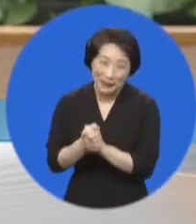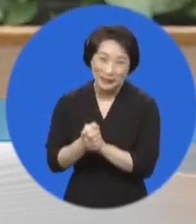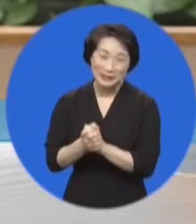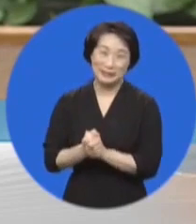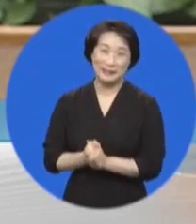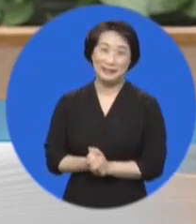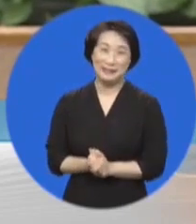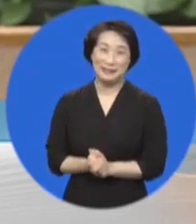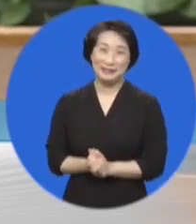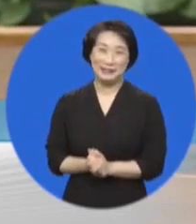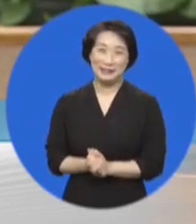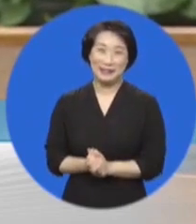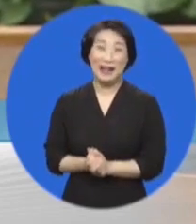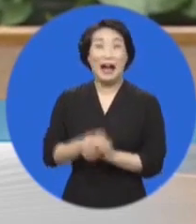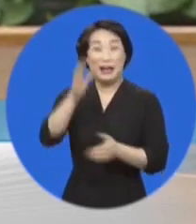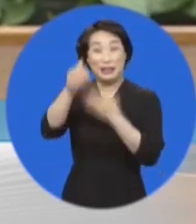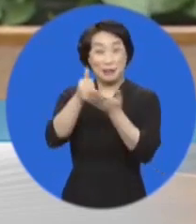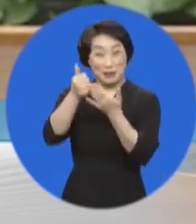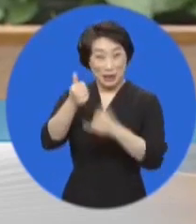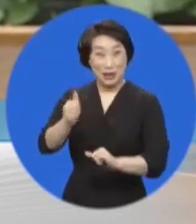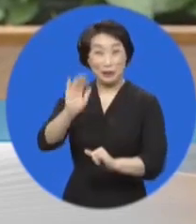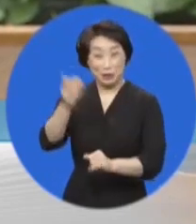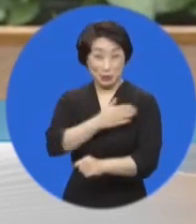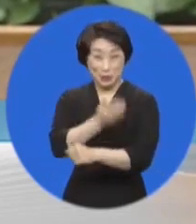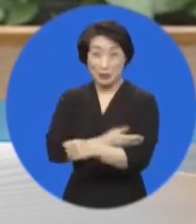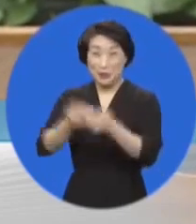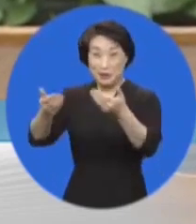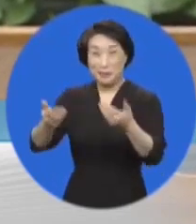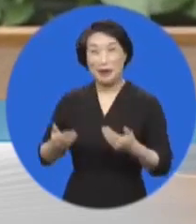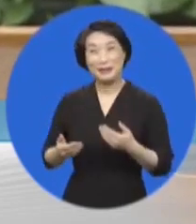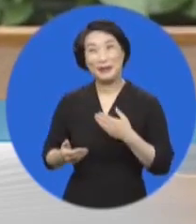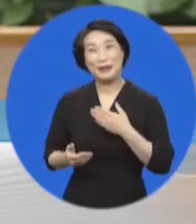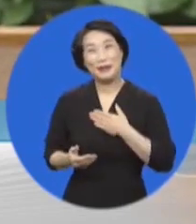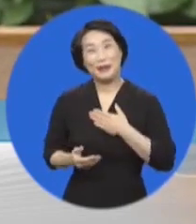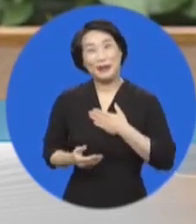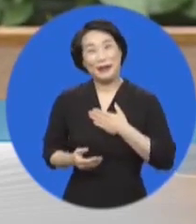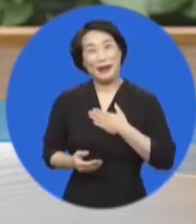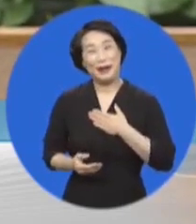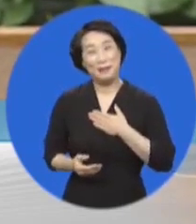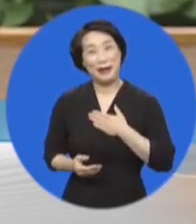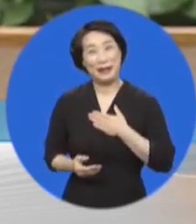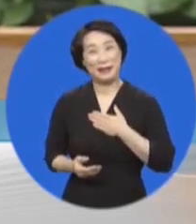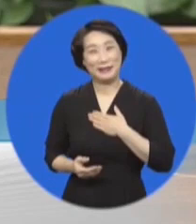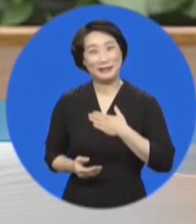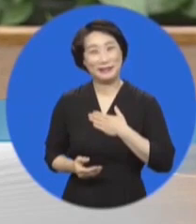주셨으니, 하나님의 자녀가 되는 권세를 주셨으니,